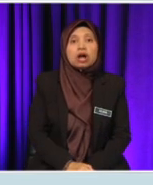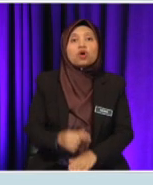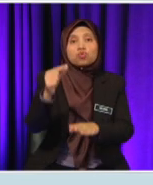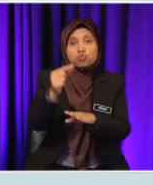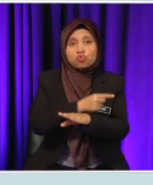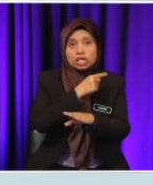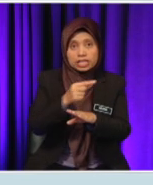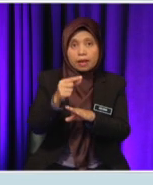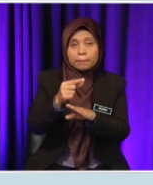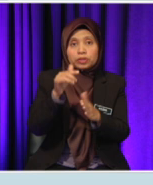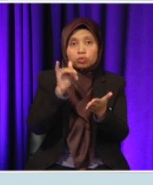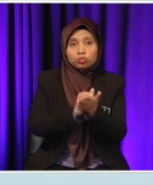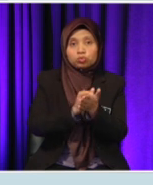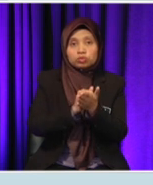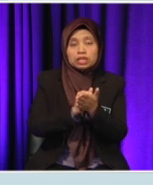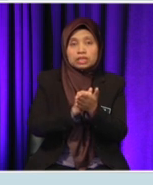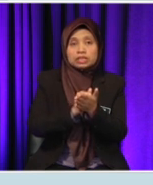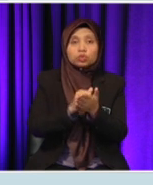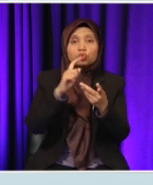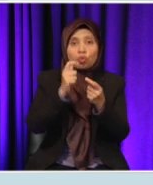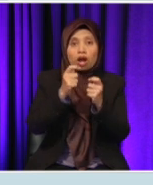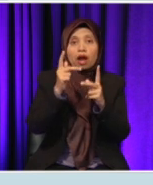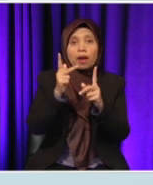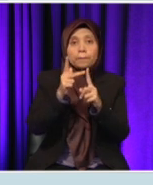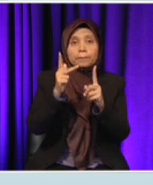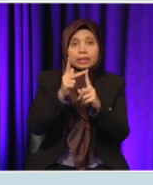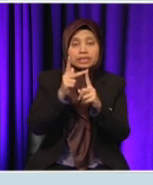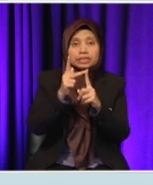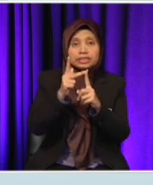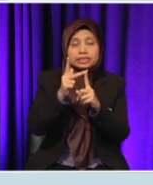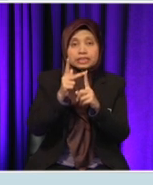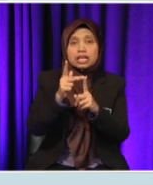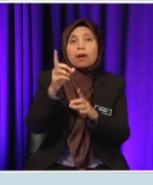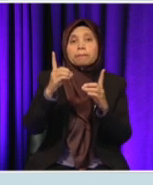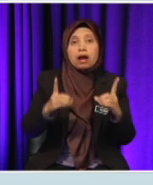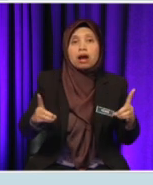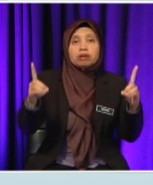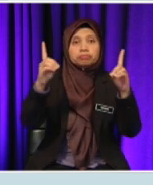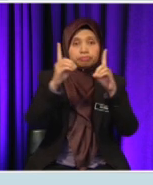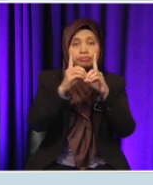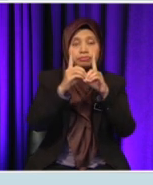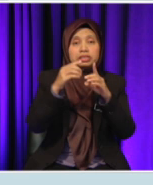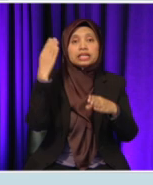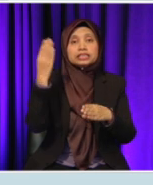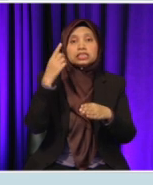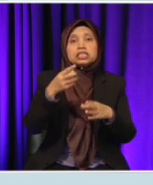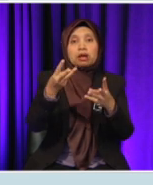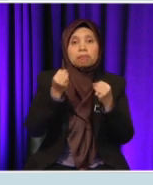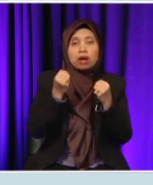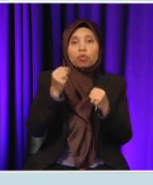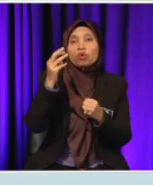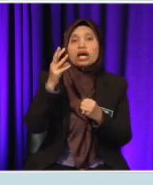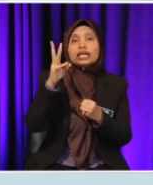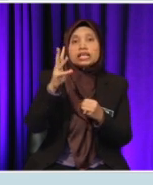dan masuk gulden tersebut kita adaptasi dalam bentuk drama ada biasa diminta 6 6 dialog drama kan berdasarkan